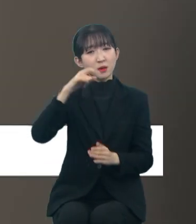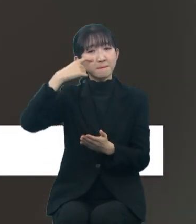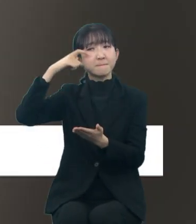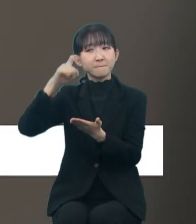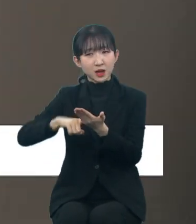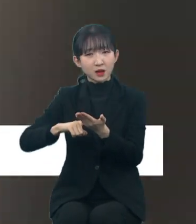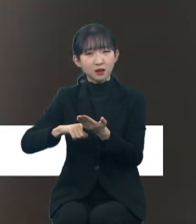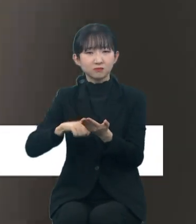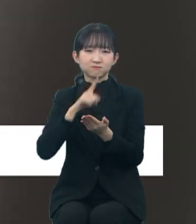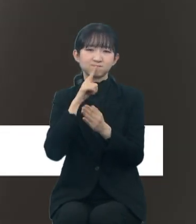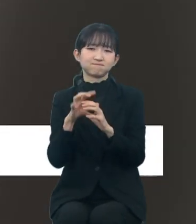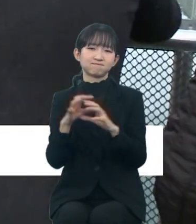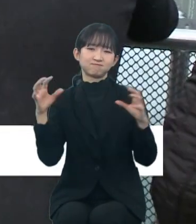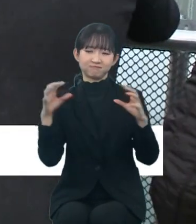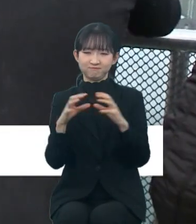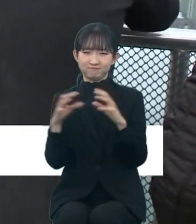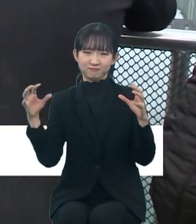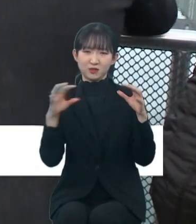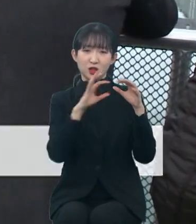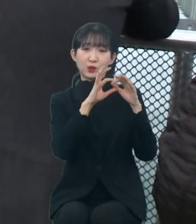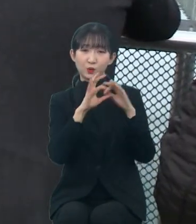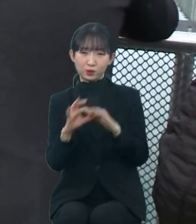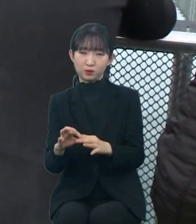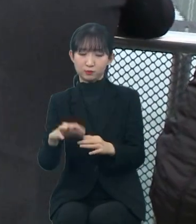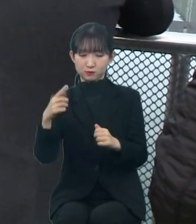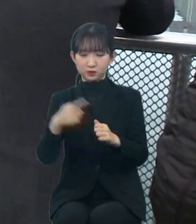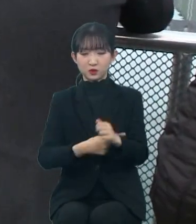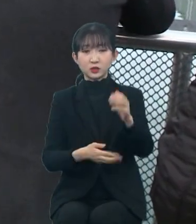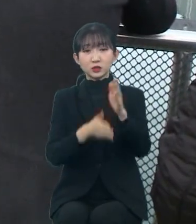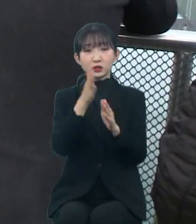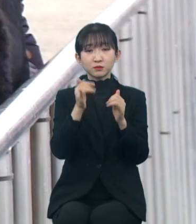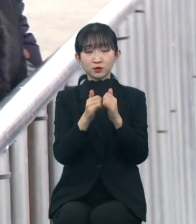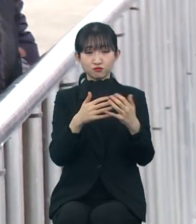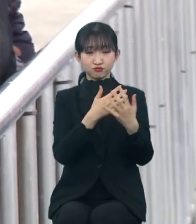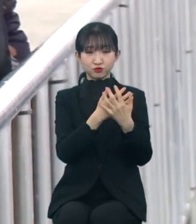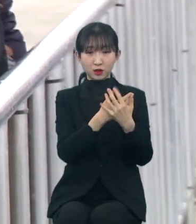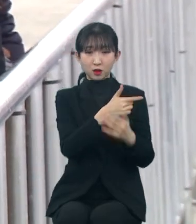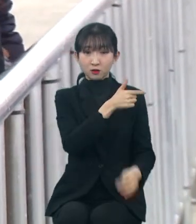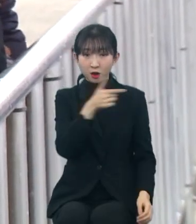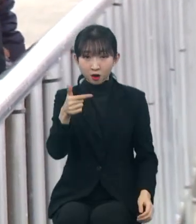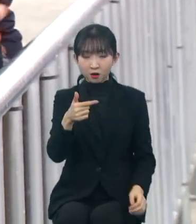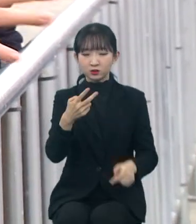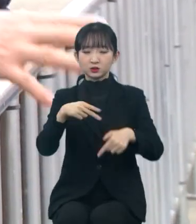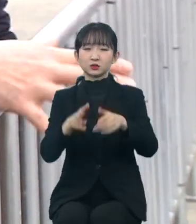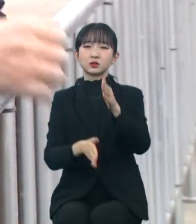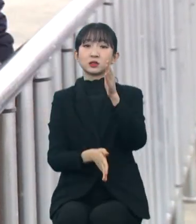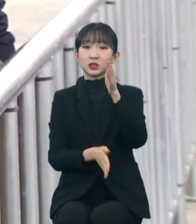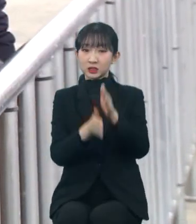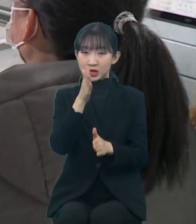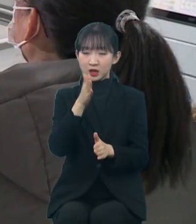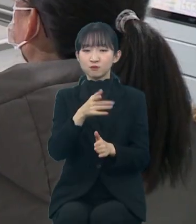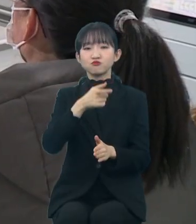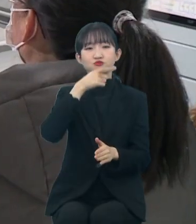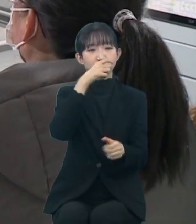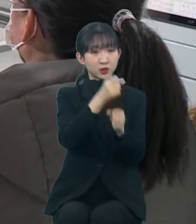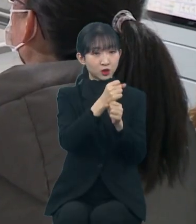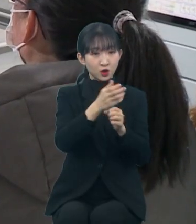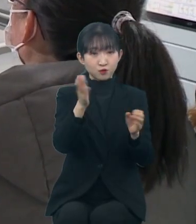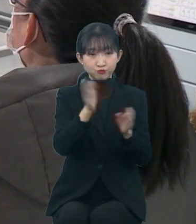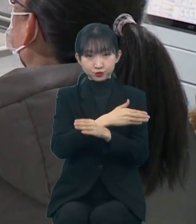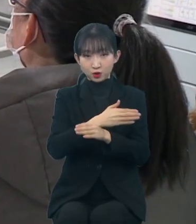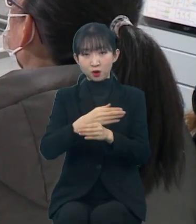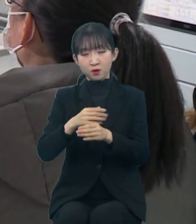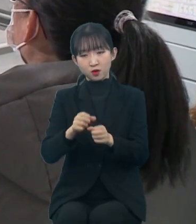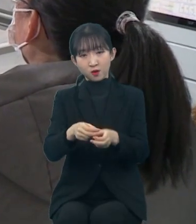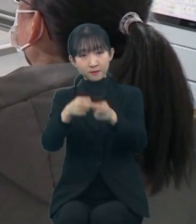또다시 논란이 일었습니다. 시민들의 불안감이 커지자 인천시는 수돗물 생산부터 공급까지 정보통신